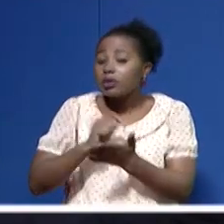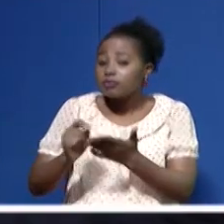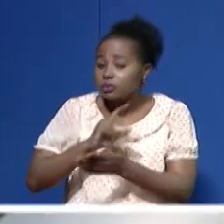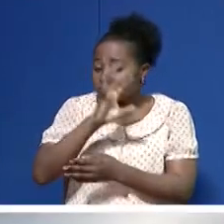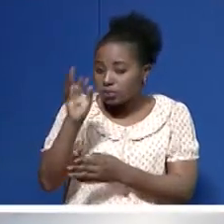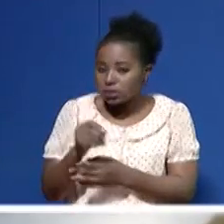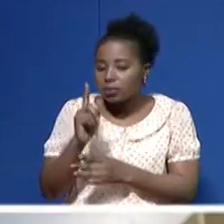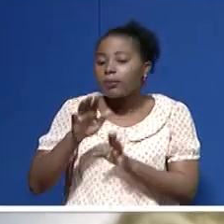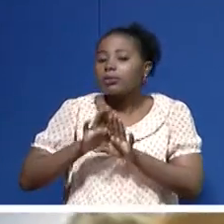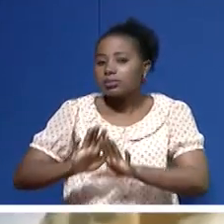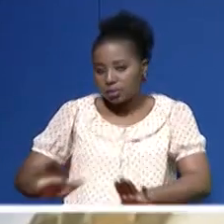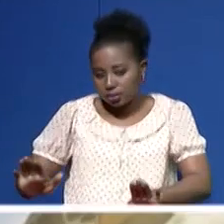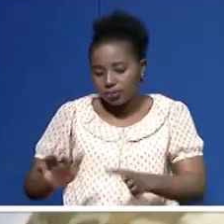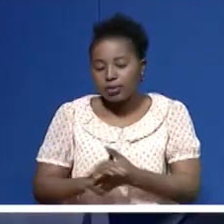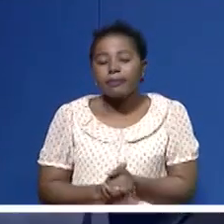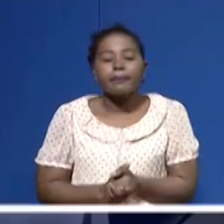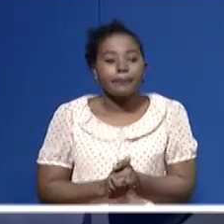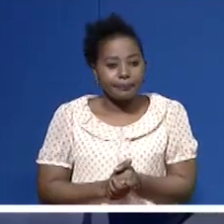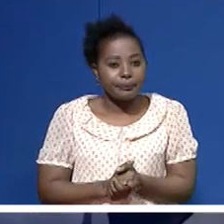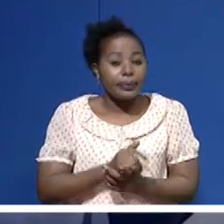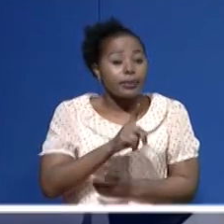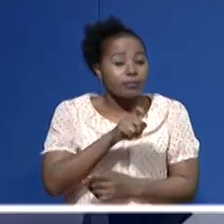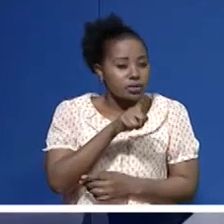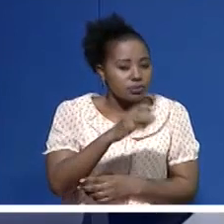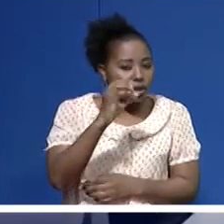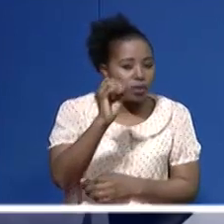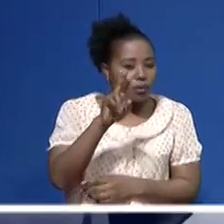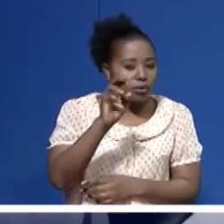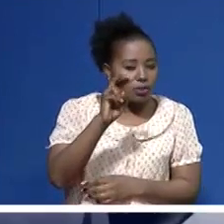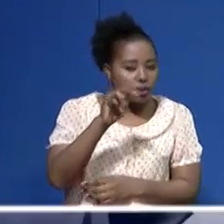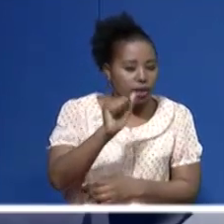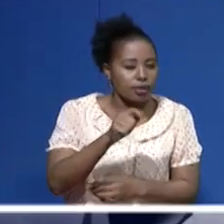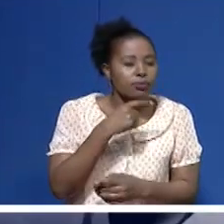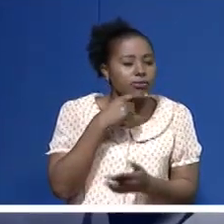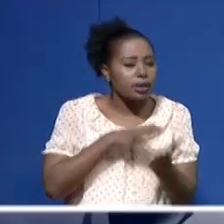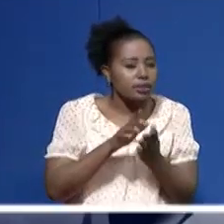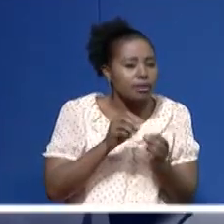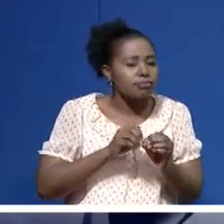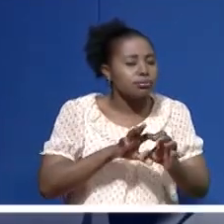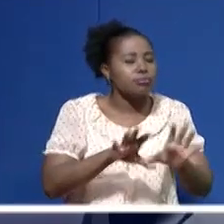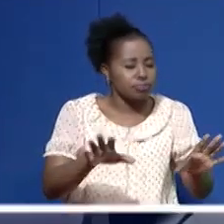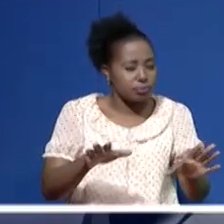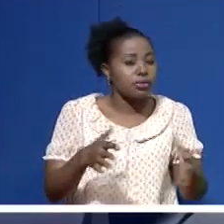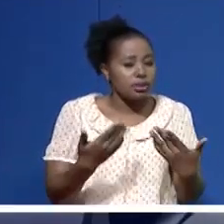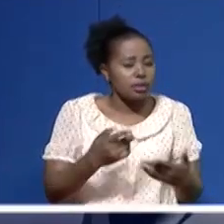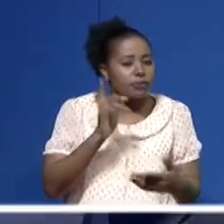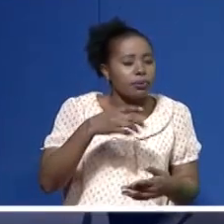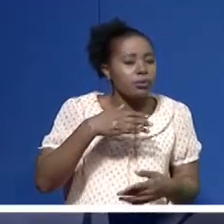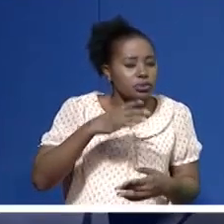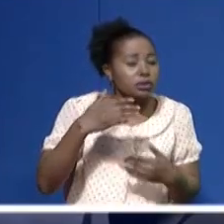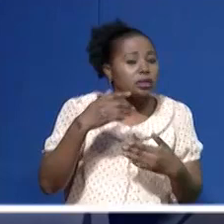kwenye mji huu wote wako salama. Virusi vya korona vinaelezwa kusambaa kwa kasi sana, na sasa ni nje ya China